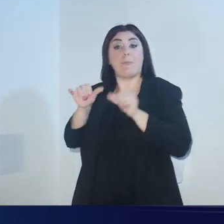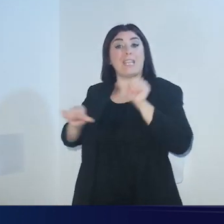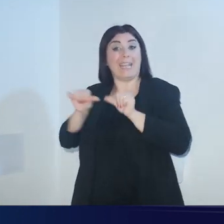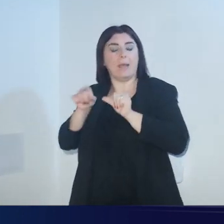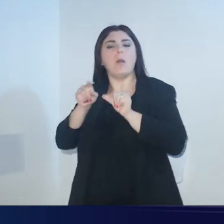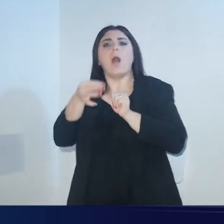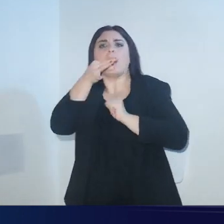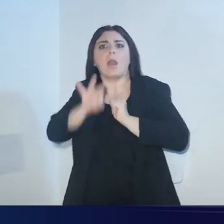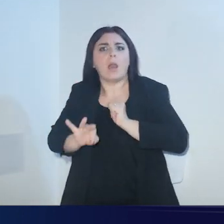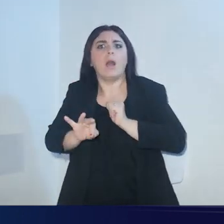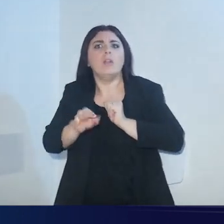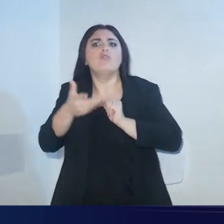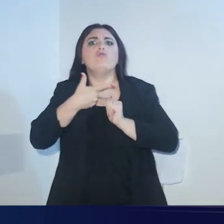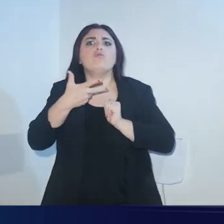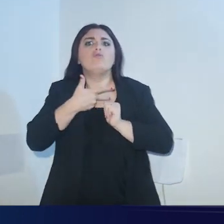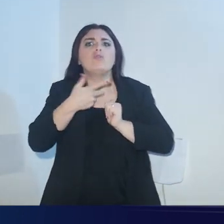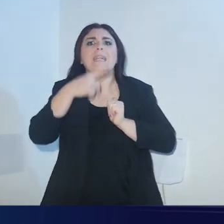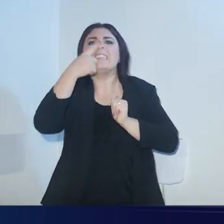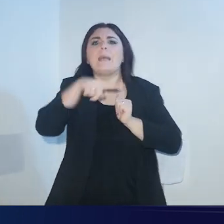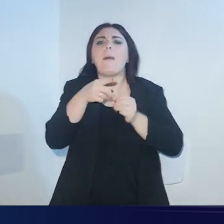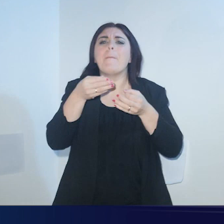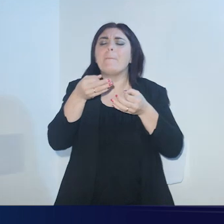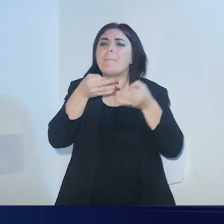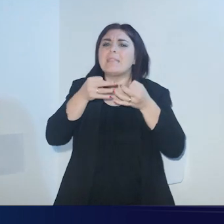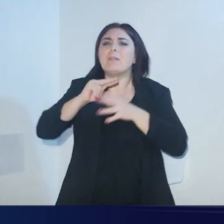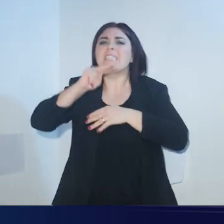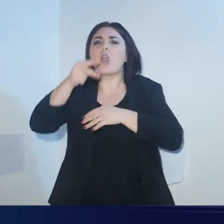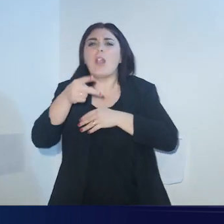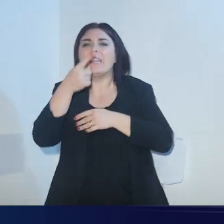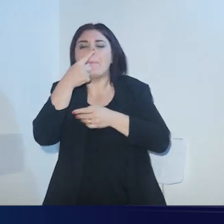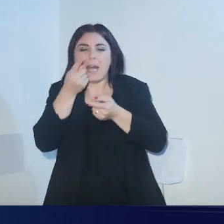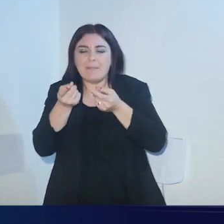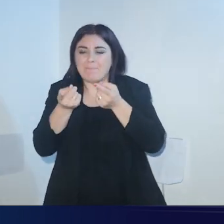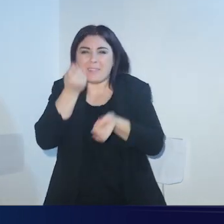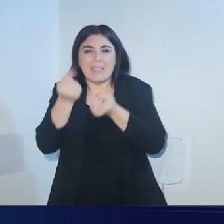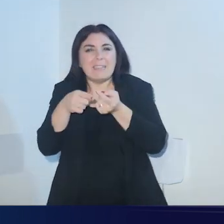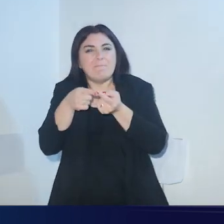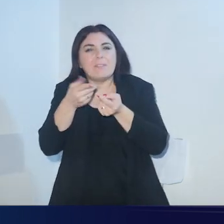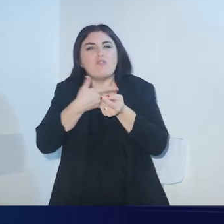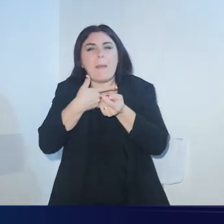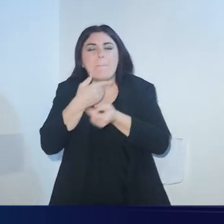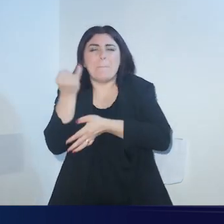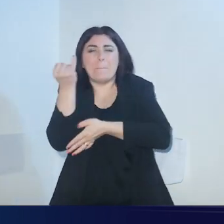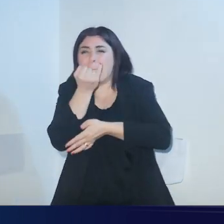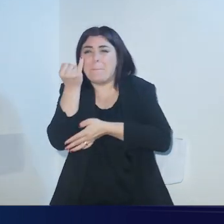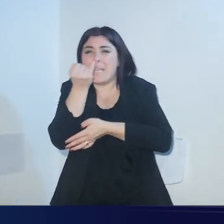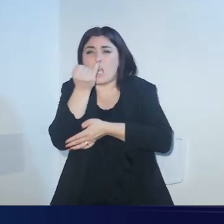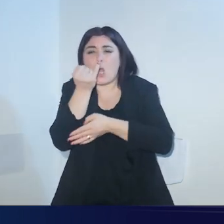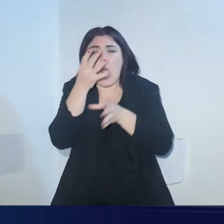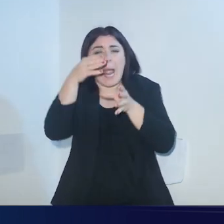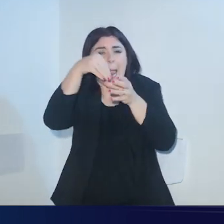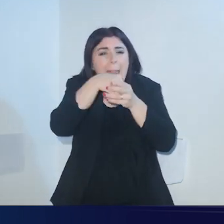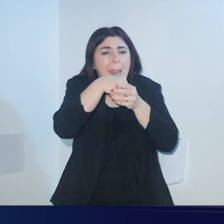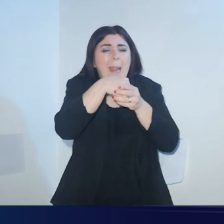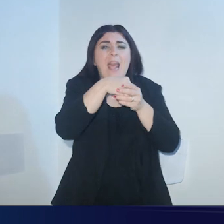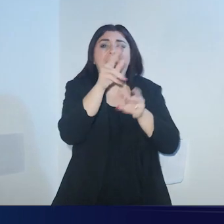ci consentono di tirar fuori dei cosiddetti metaboliti secondari, che sono degli estrattivi presenti in piccolissima parte del legno,